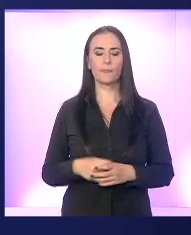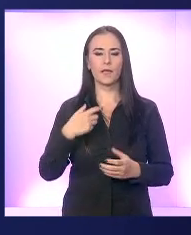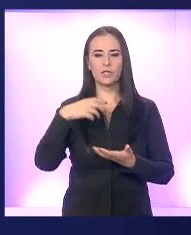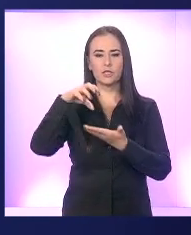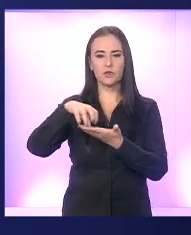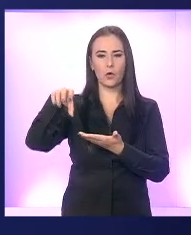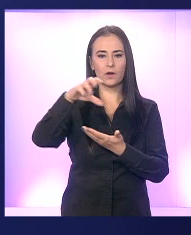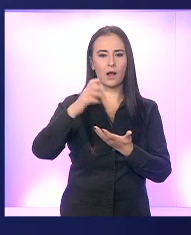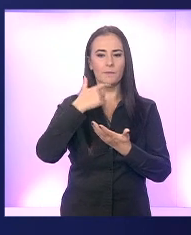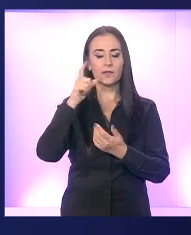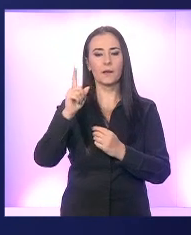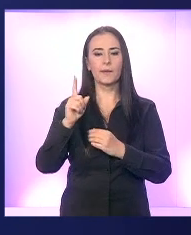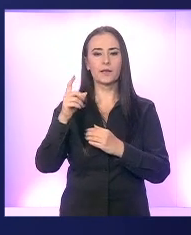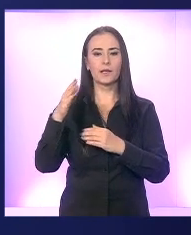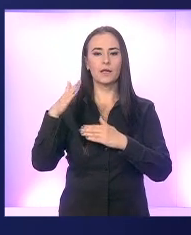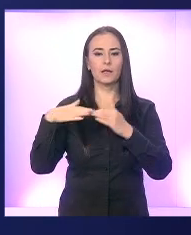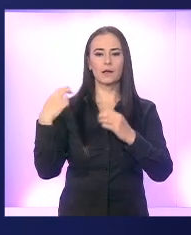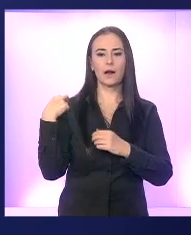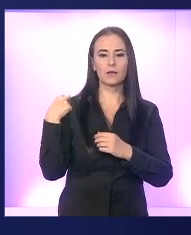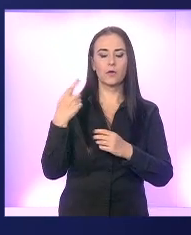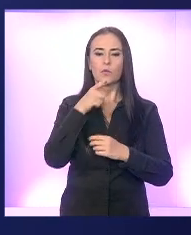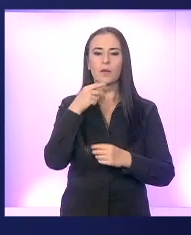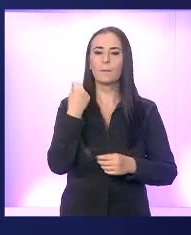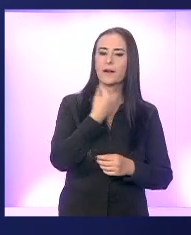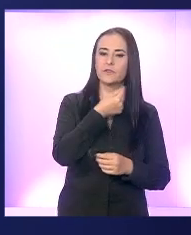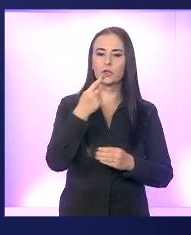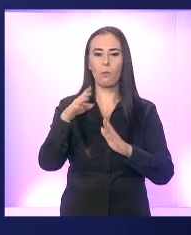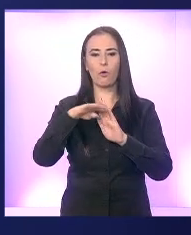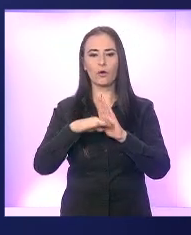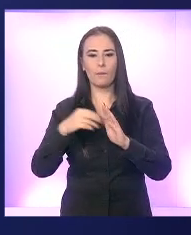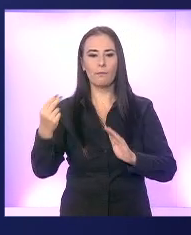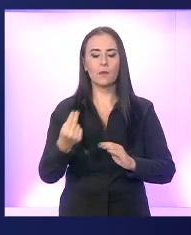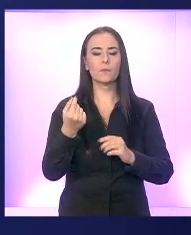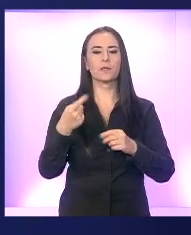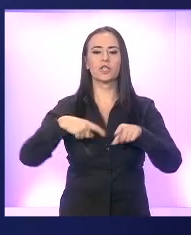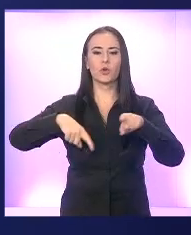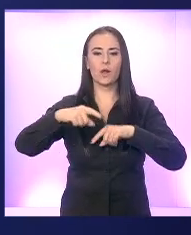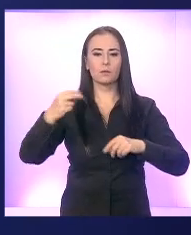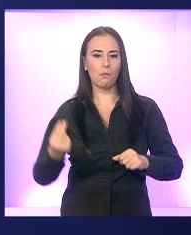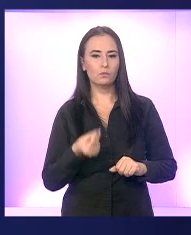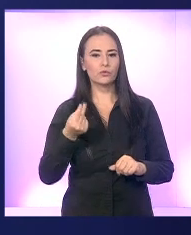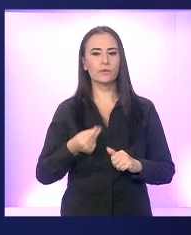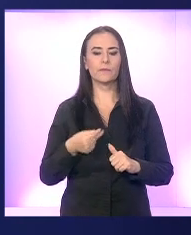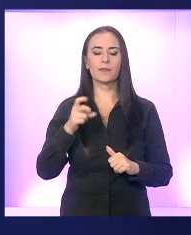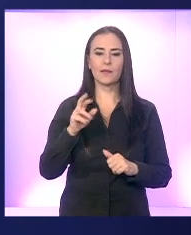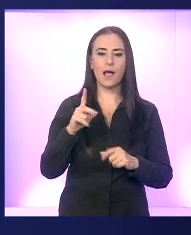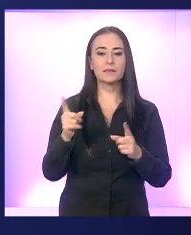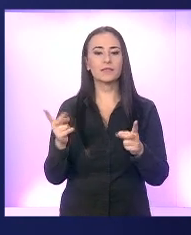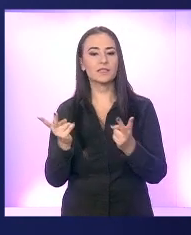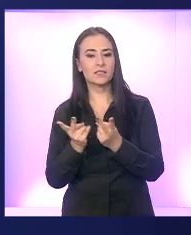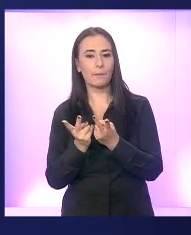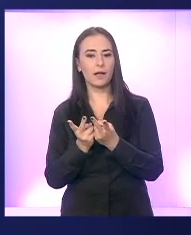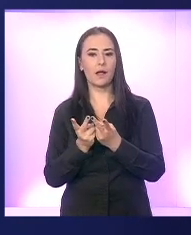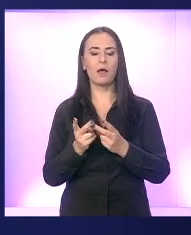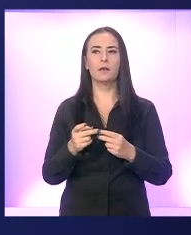zonă, să spunem, sau localitate care nu beneficiază de un program mai bun de circulație. De altfel, chiar